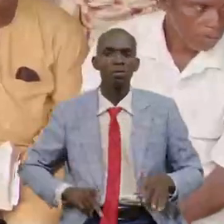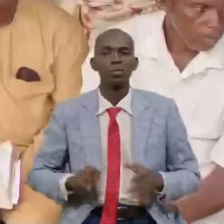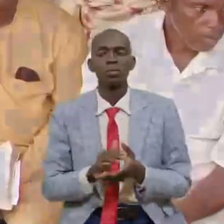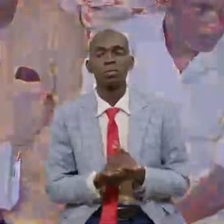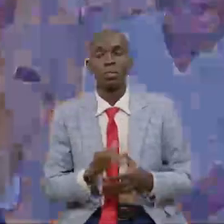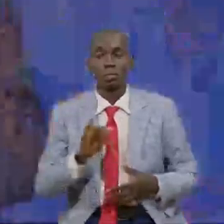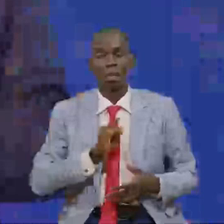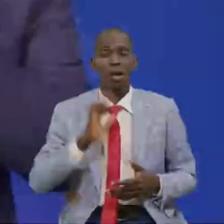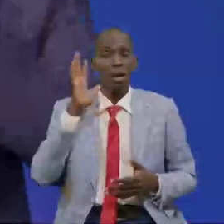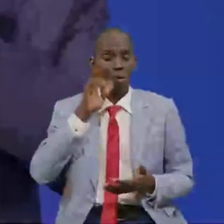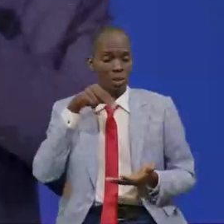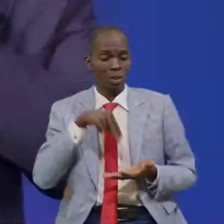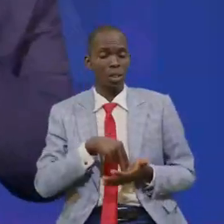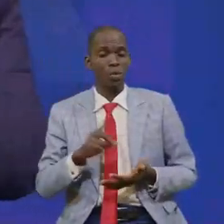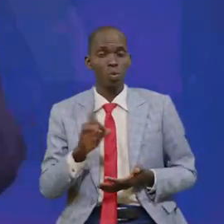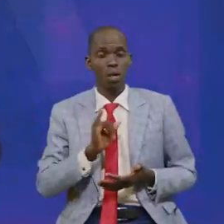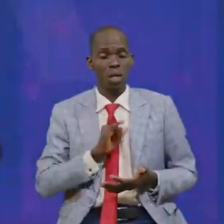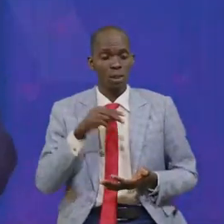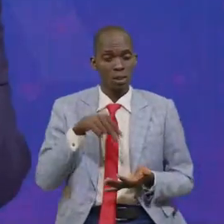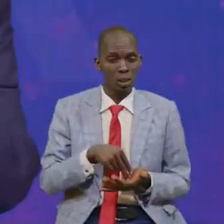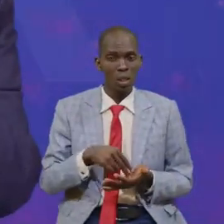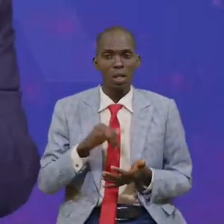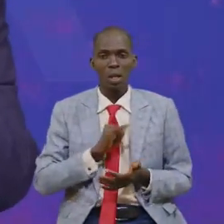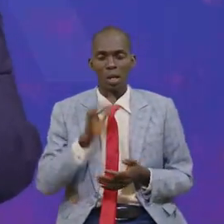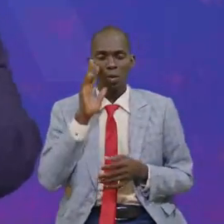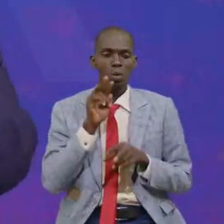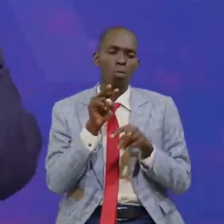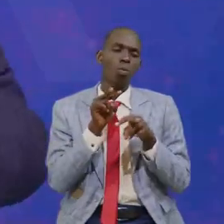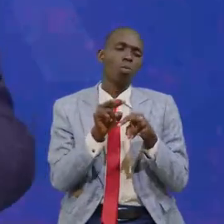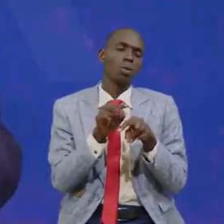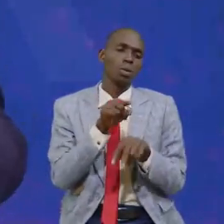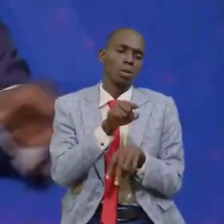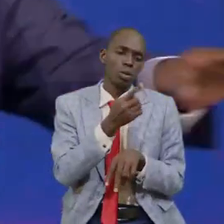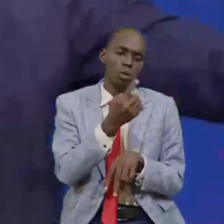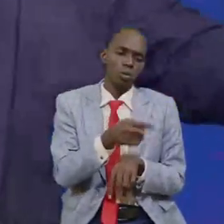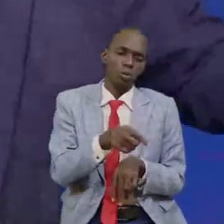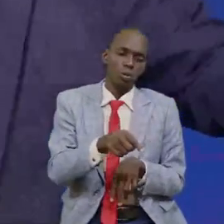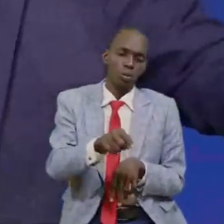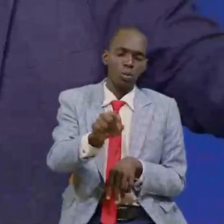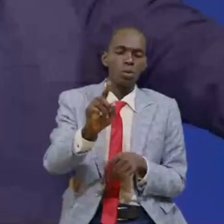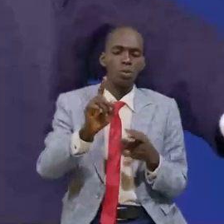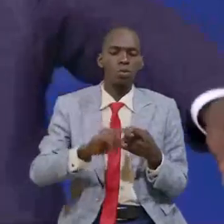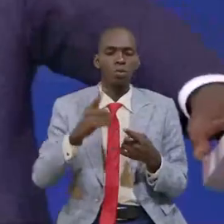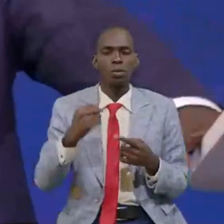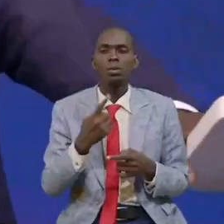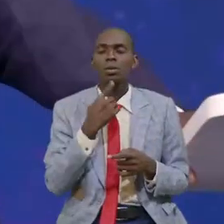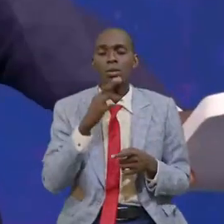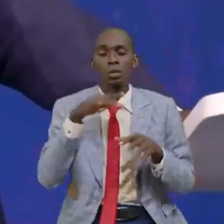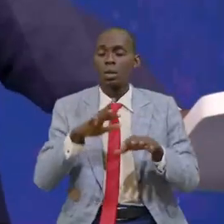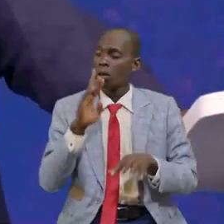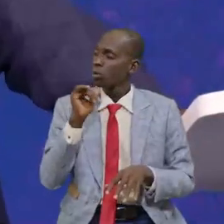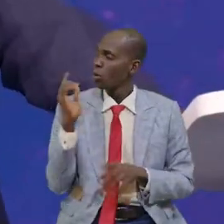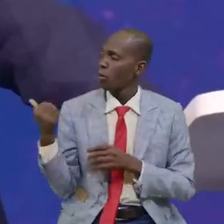Je vais tenir là où je suis. Je vais l'observer. Arriver au milieu de cette mer. Est-ce que tu ne viens pas?